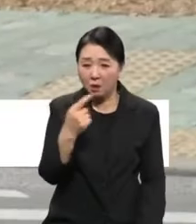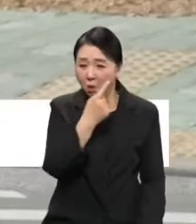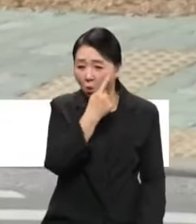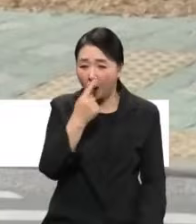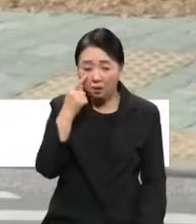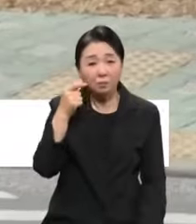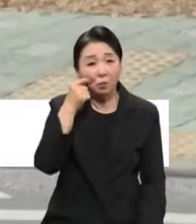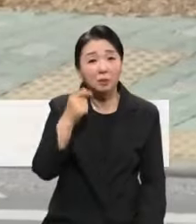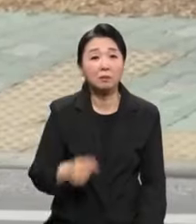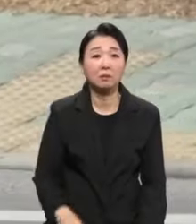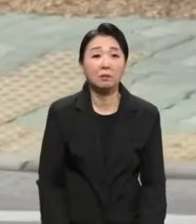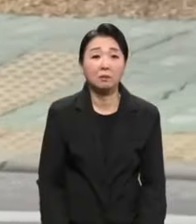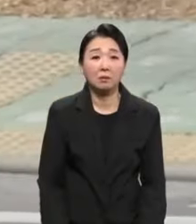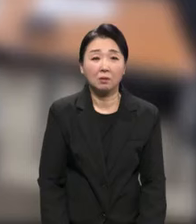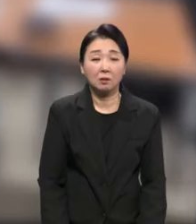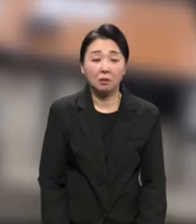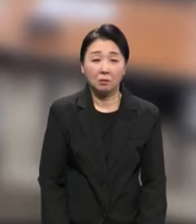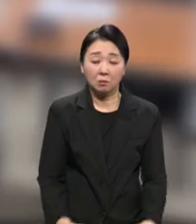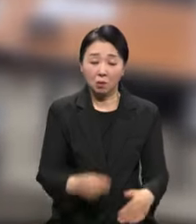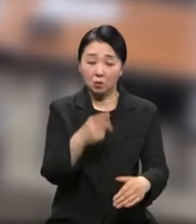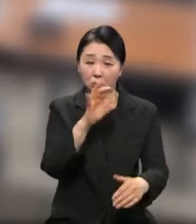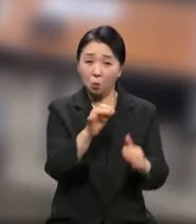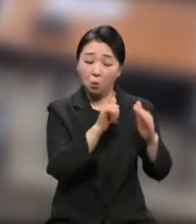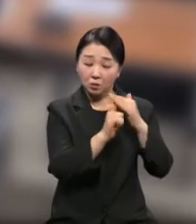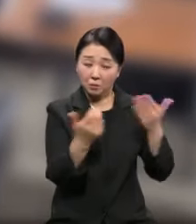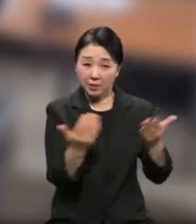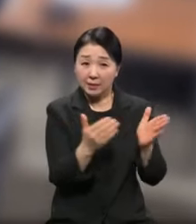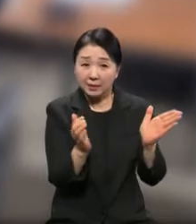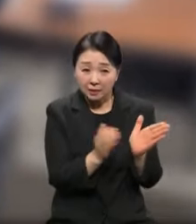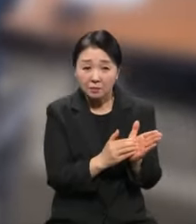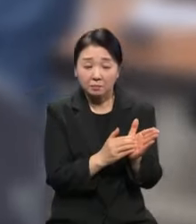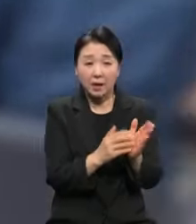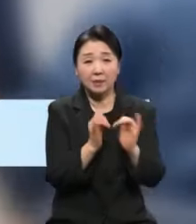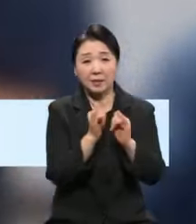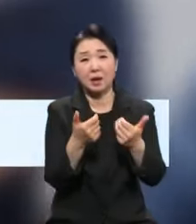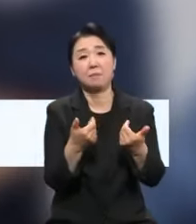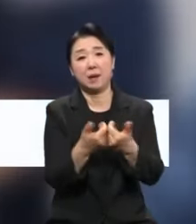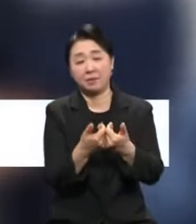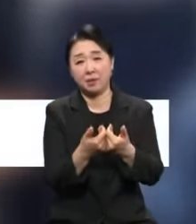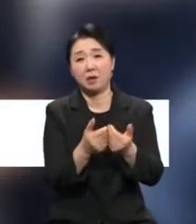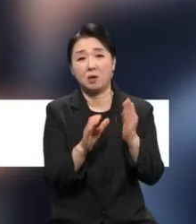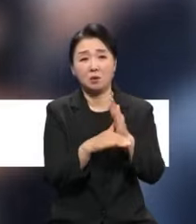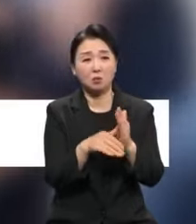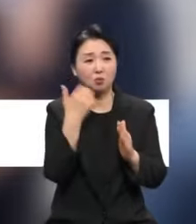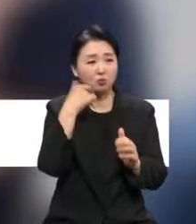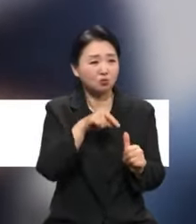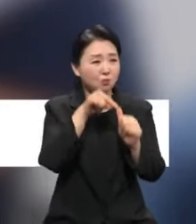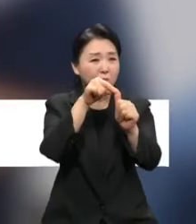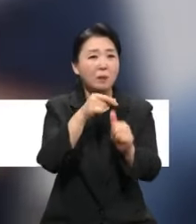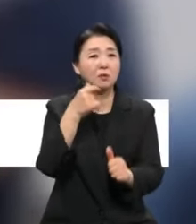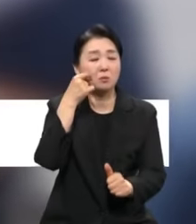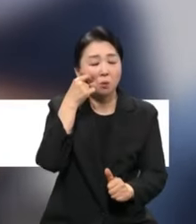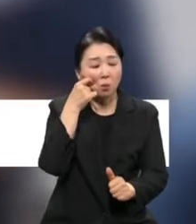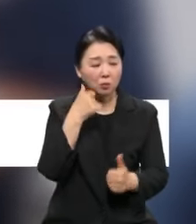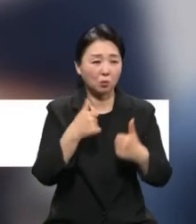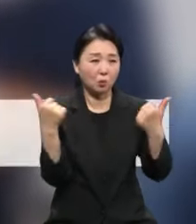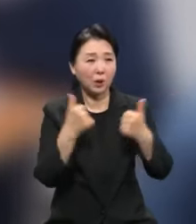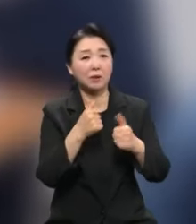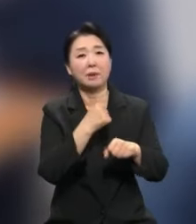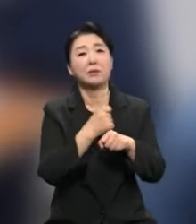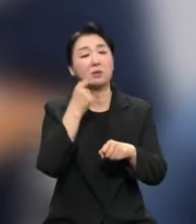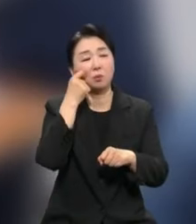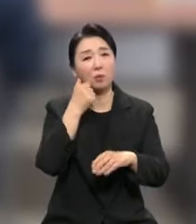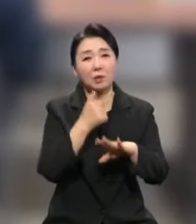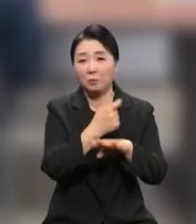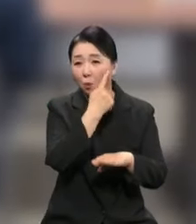못했습니다. 몇몇 동대표 임기가 끝난 뒤 일부 주민들의 반대로 후임 대표를 뽑지 못해 동대표 회의를 만들지 못했기